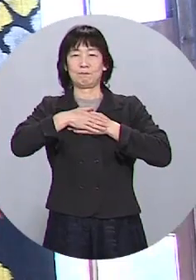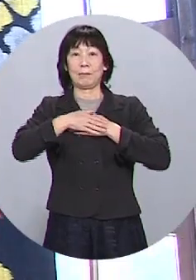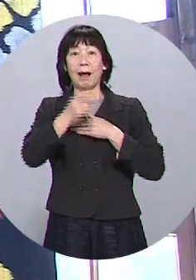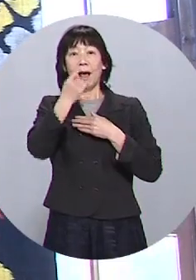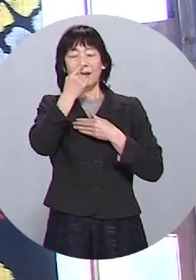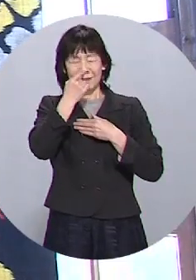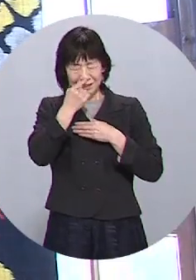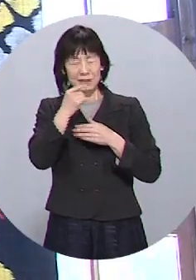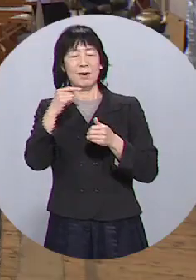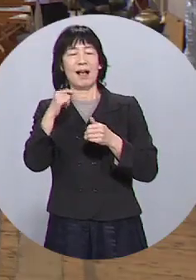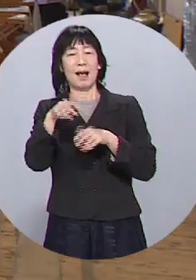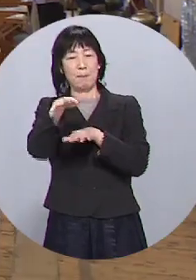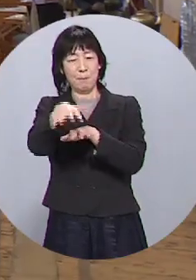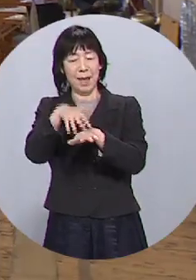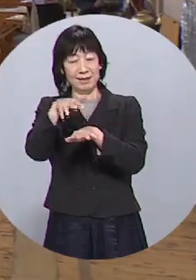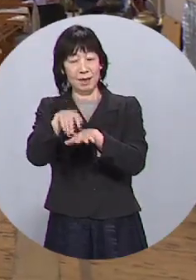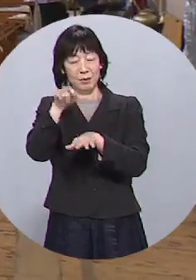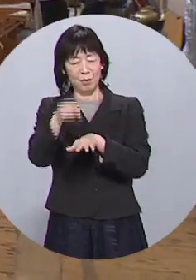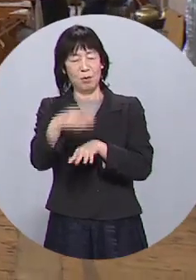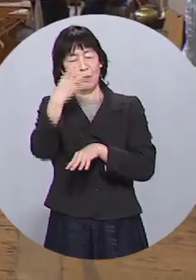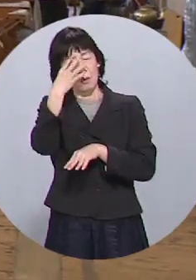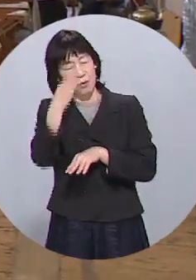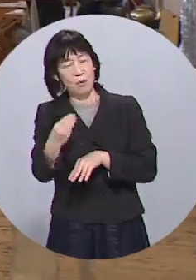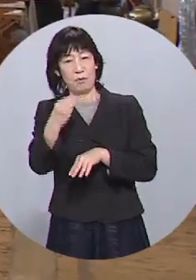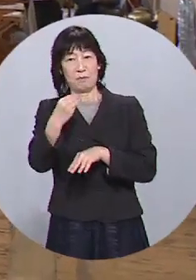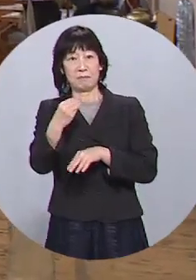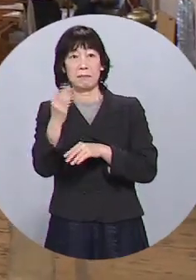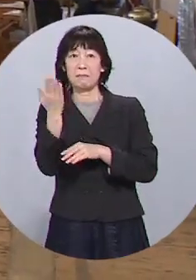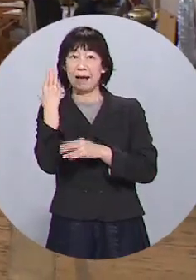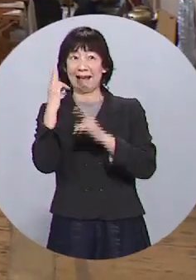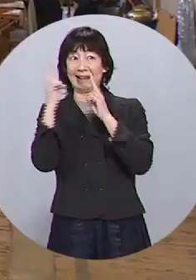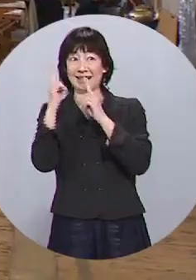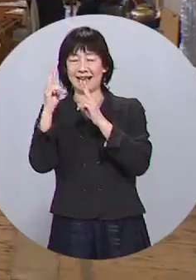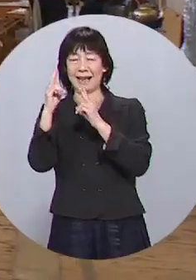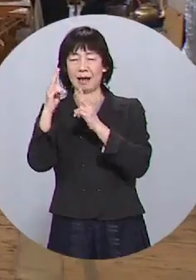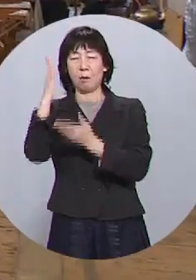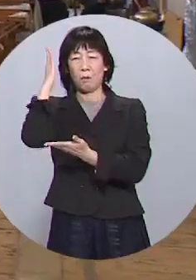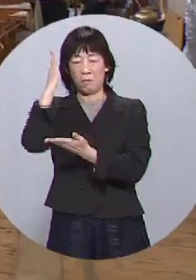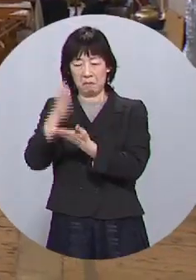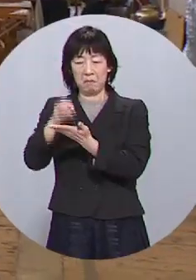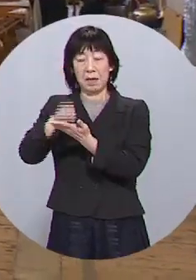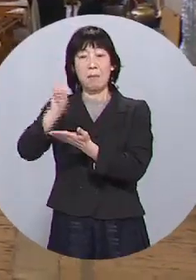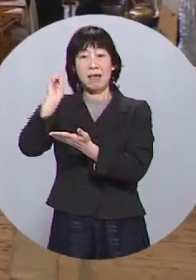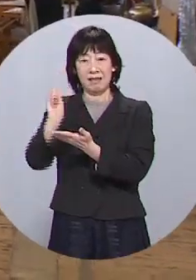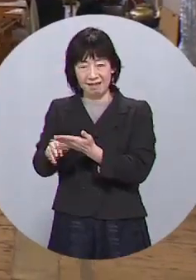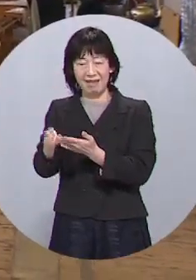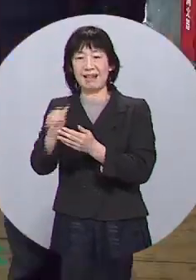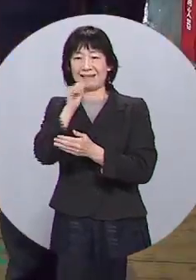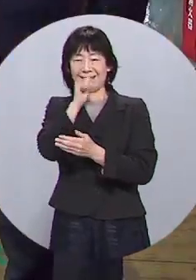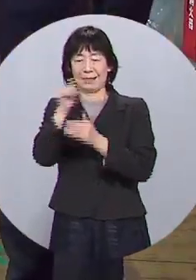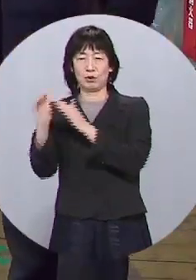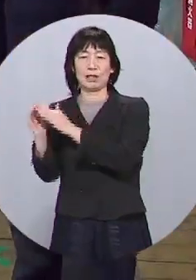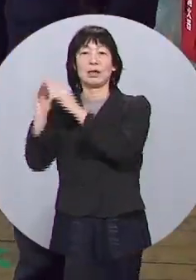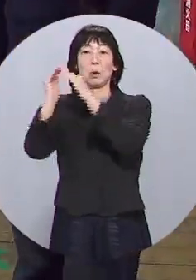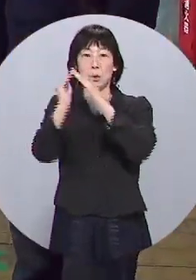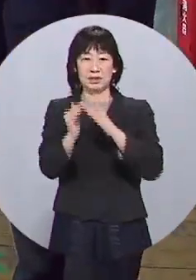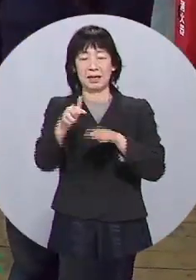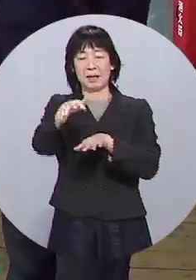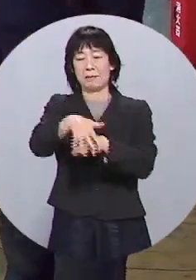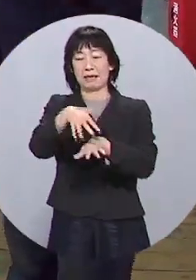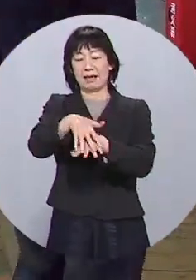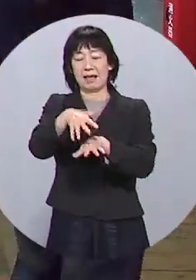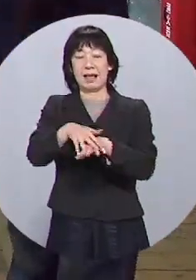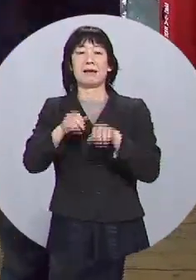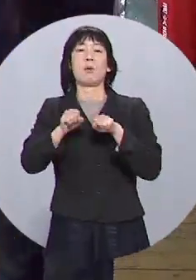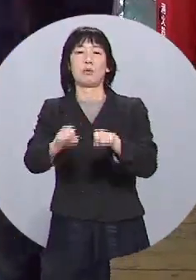う単純にファンで、会社辞めて、 はい、 秩父来て銘仙今作ろうとしてます。 そうですよね、すご